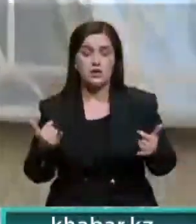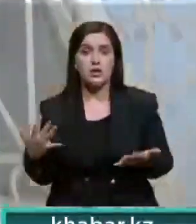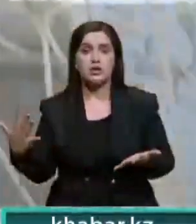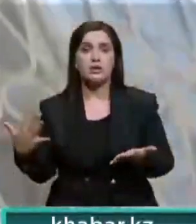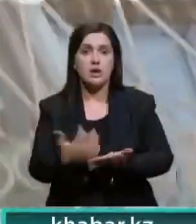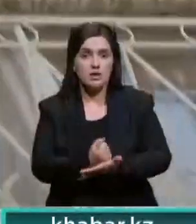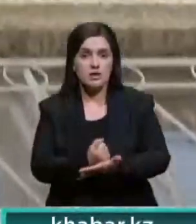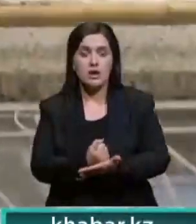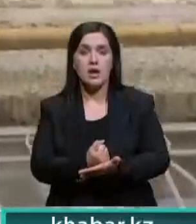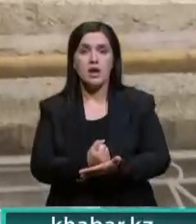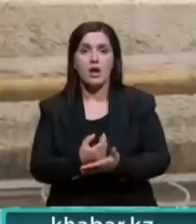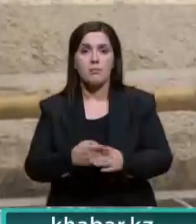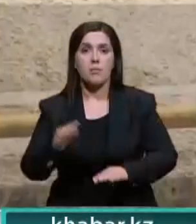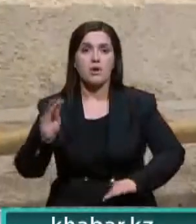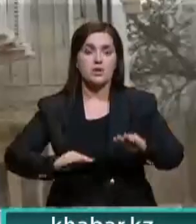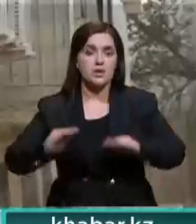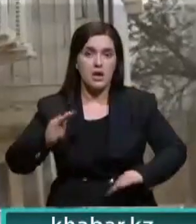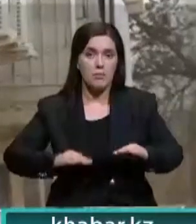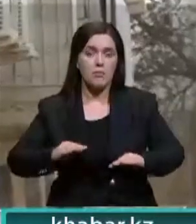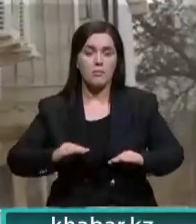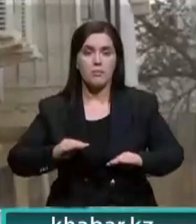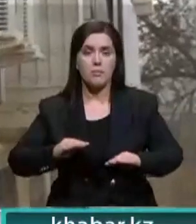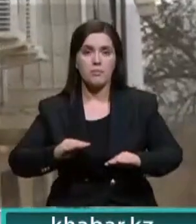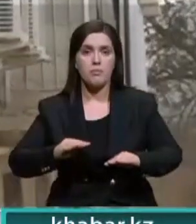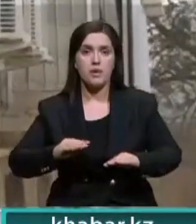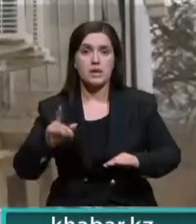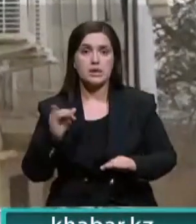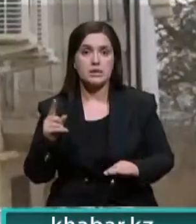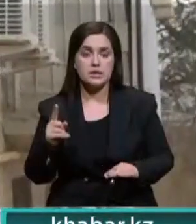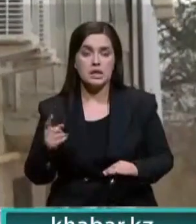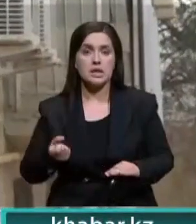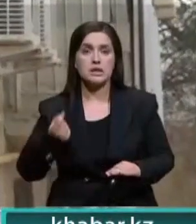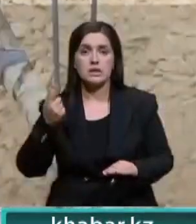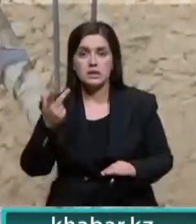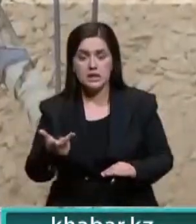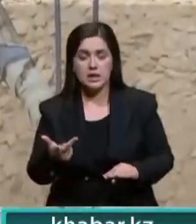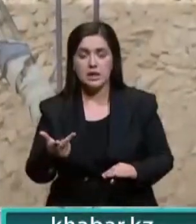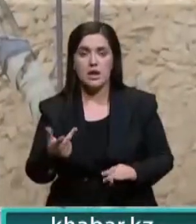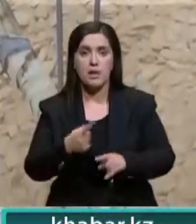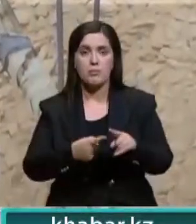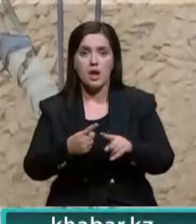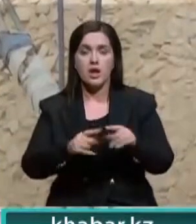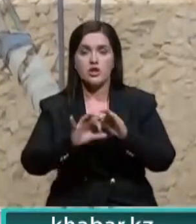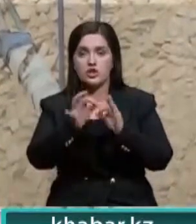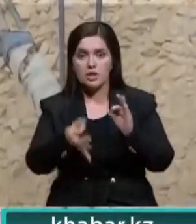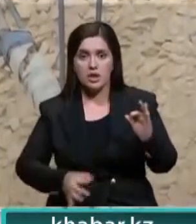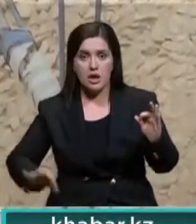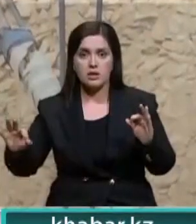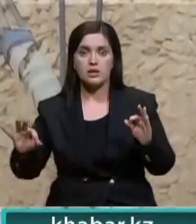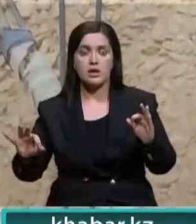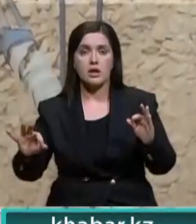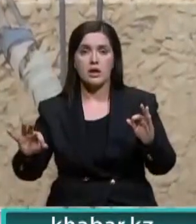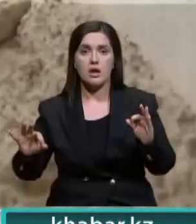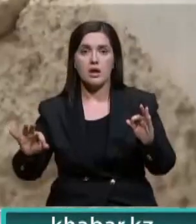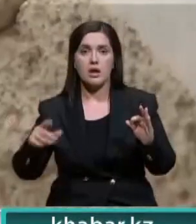удалось собрать незамысловатую, на первый взгляд, конструкцию. Состоит она из нескольких элементов. К шлангам от сплит-систем